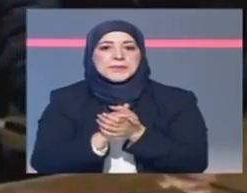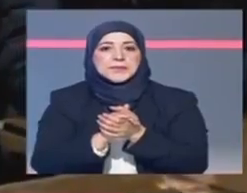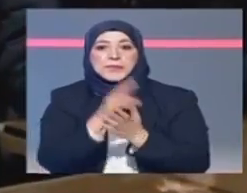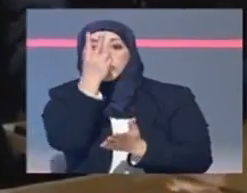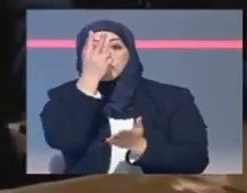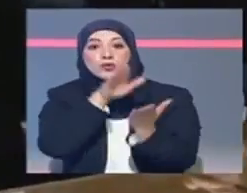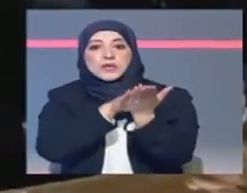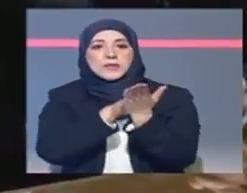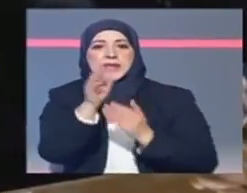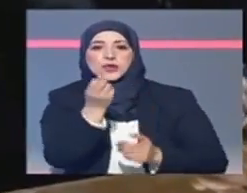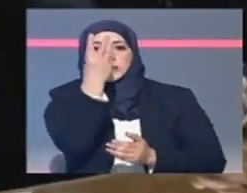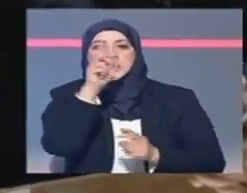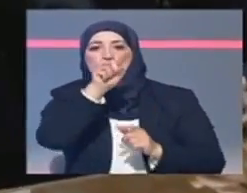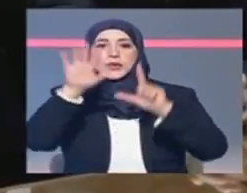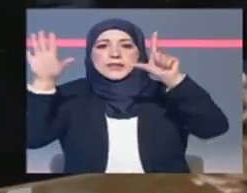نعم